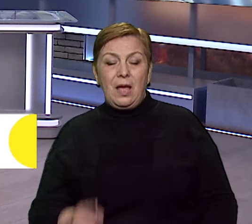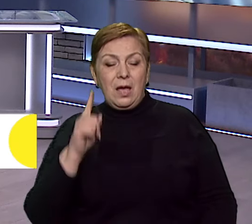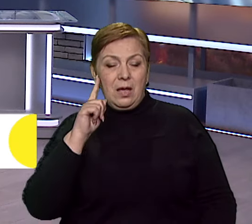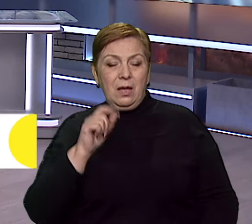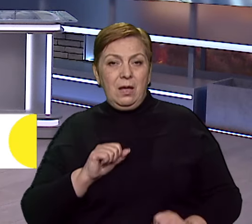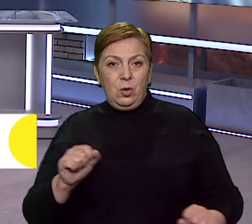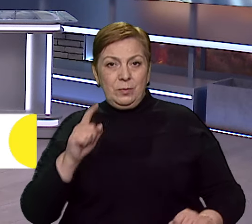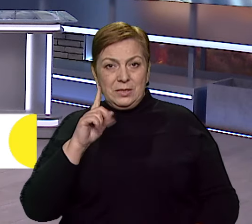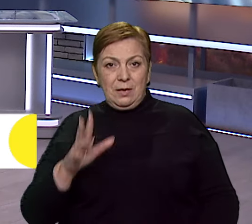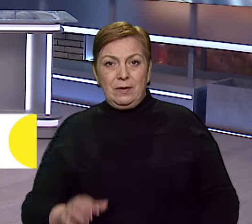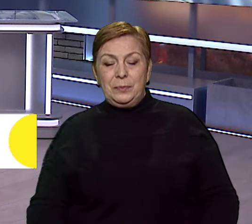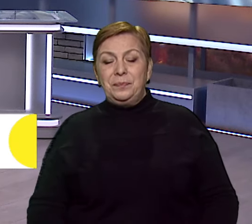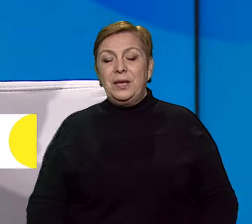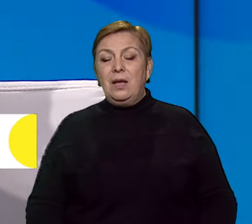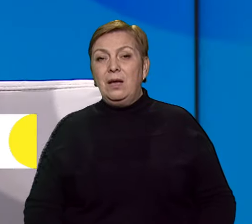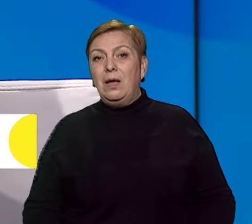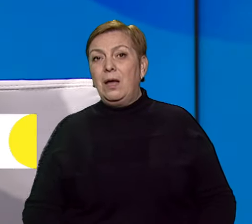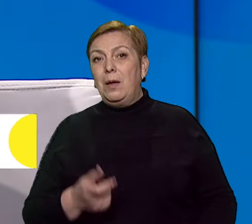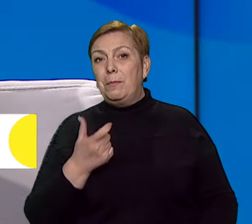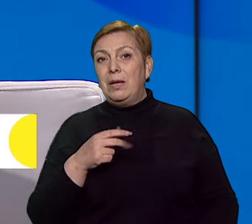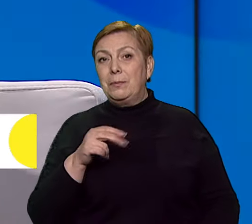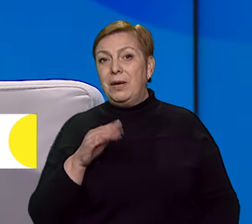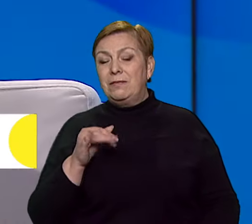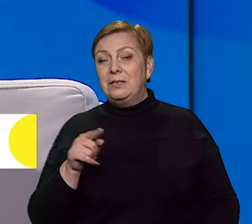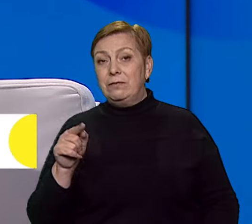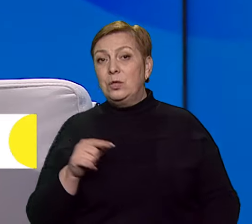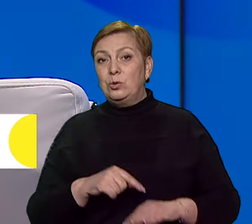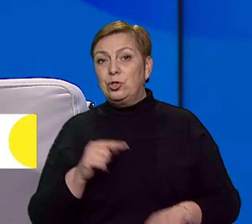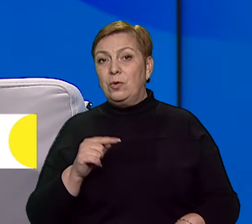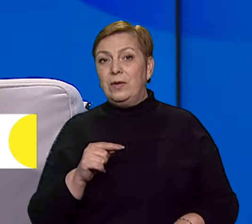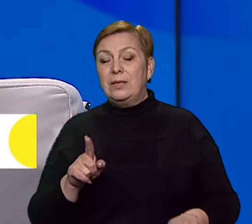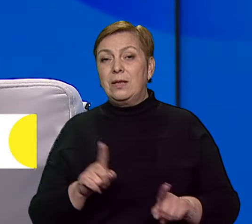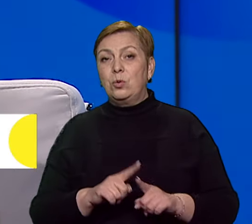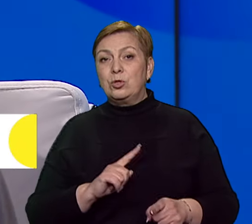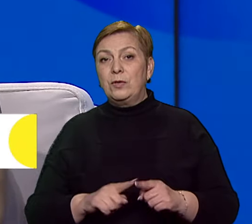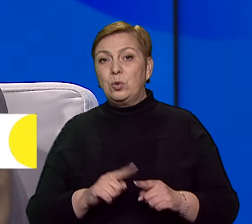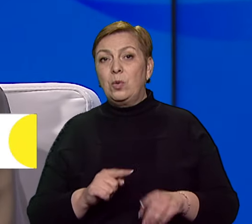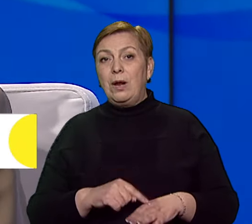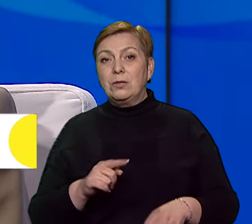Вітаю вас. Пане Павле, чи очікували ви такої швидкої реакції з боку президента України?